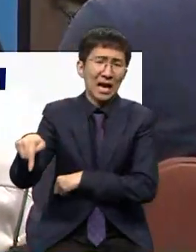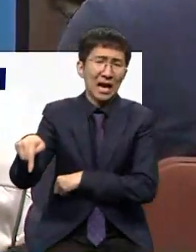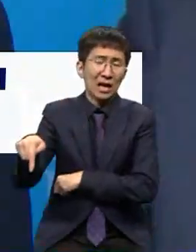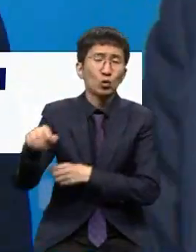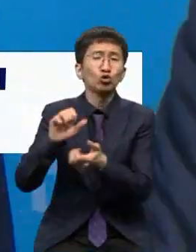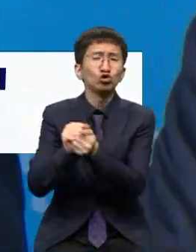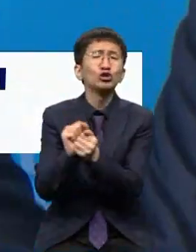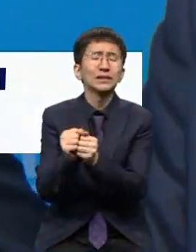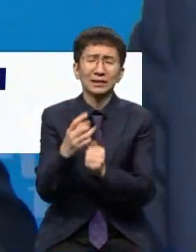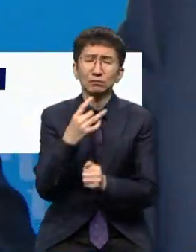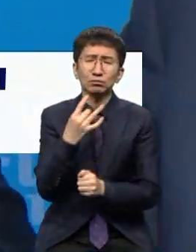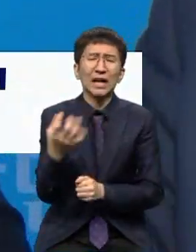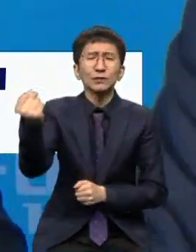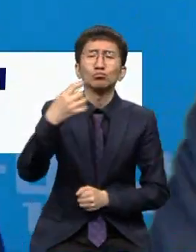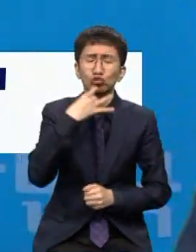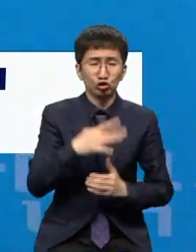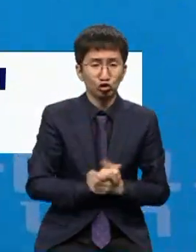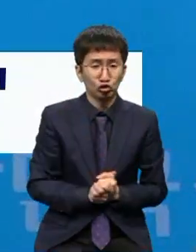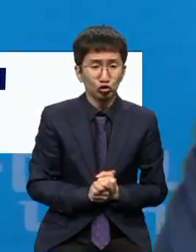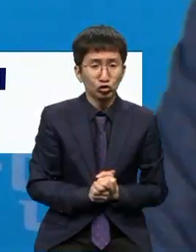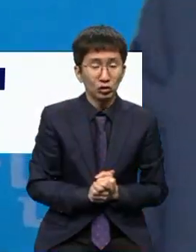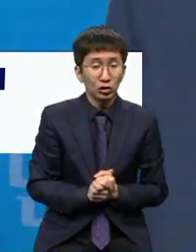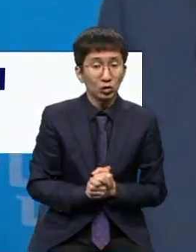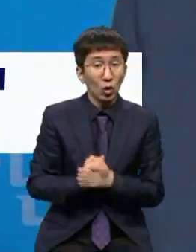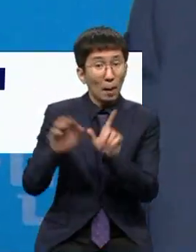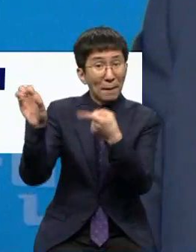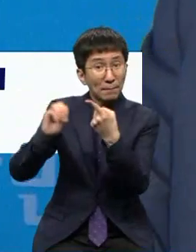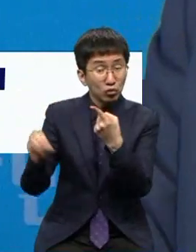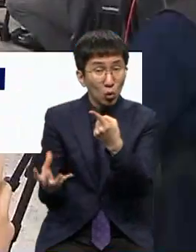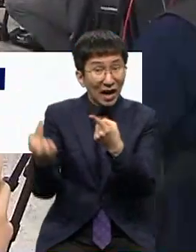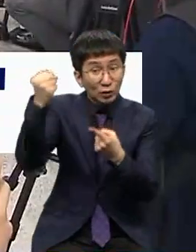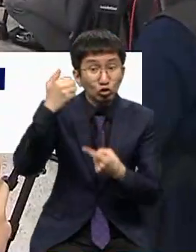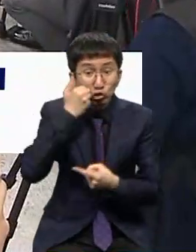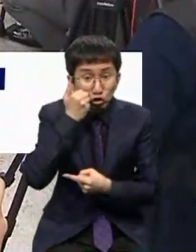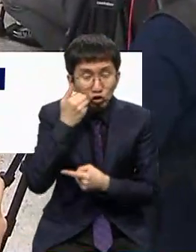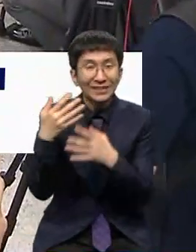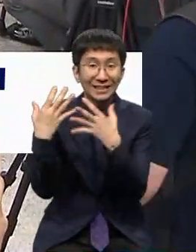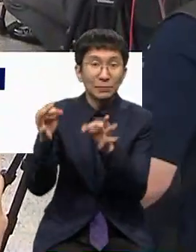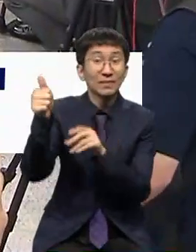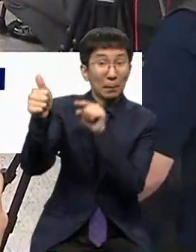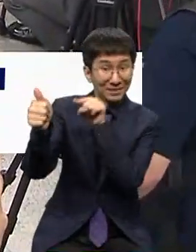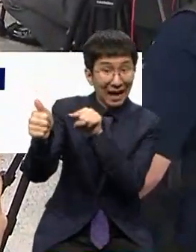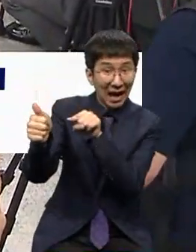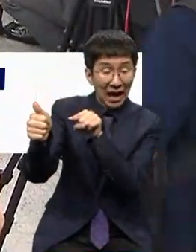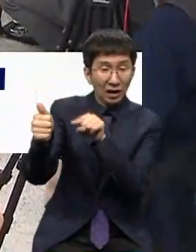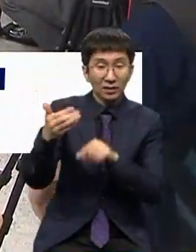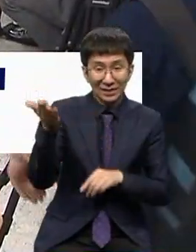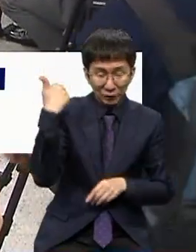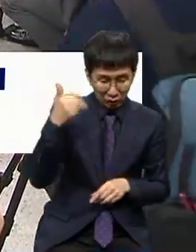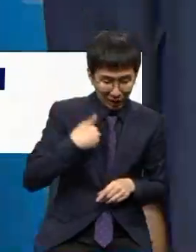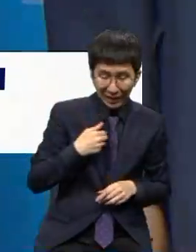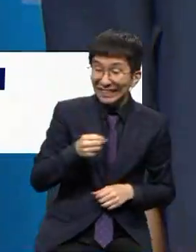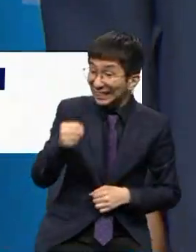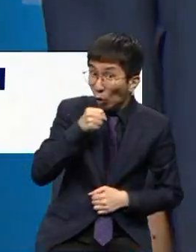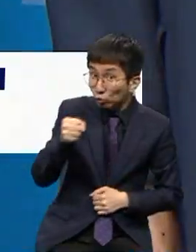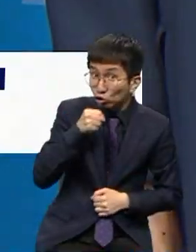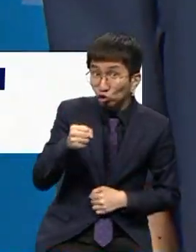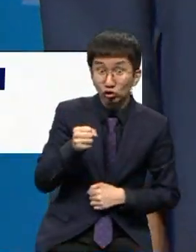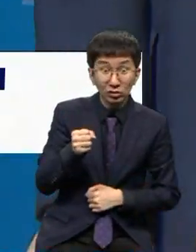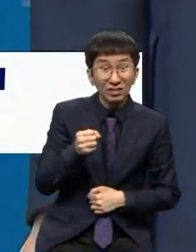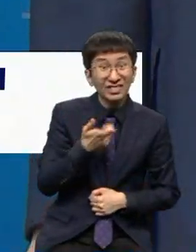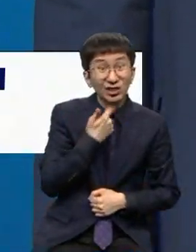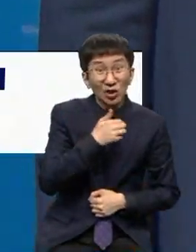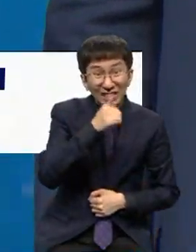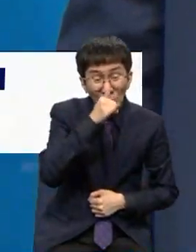주주라고 설명했습니다. 또 화천대유 지분 100%를 보유한 언론인 출신 김모 씨가 과거 자신을 인터뷰했다는 사실을